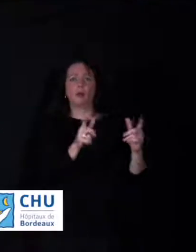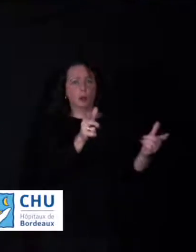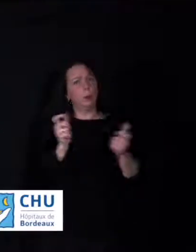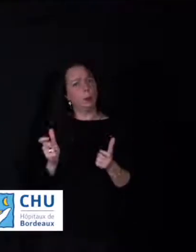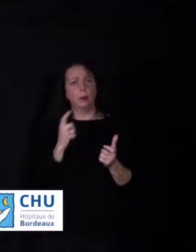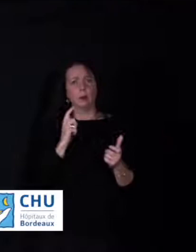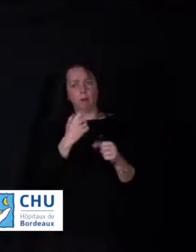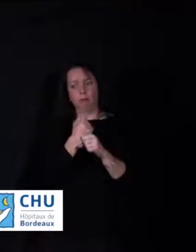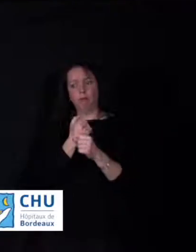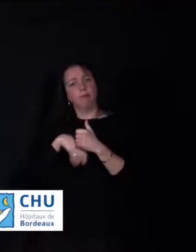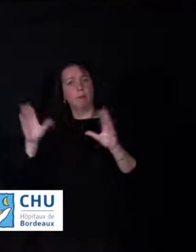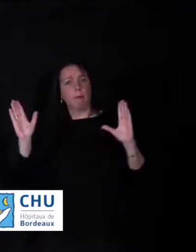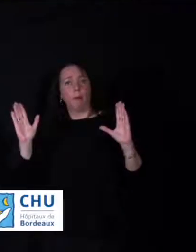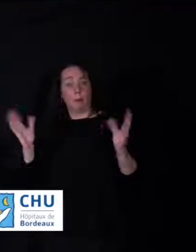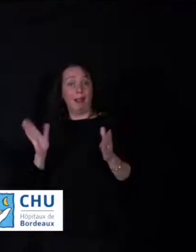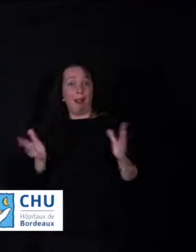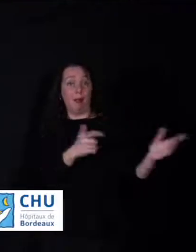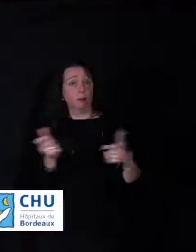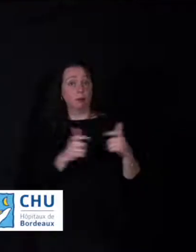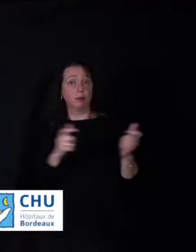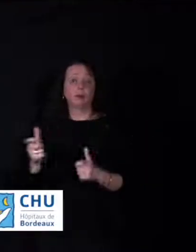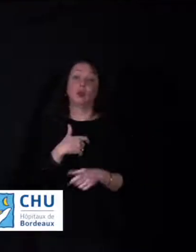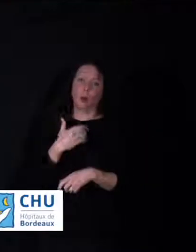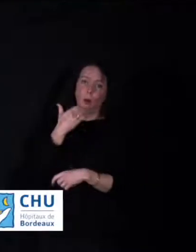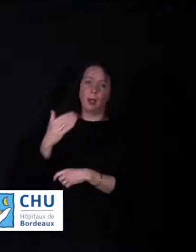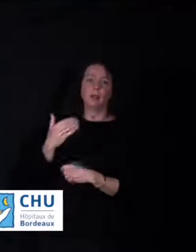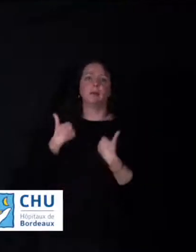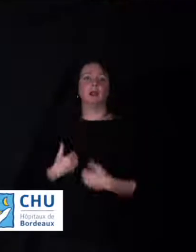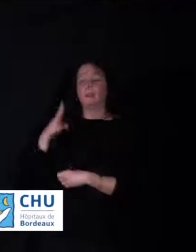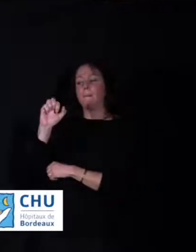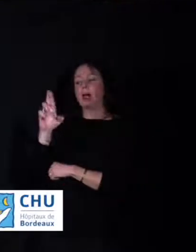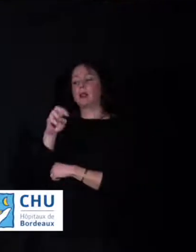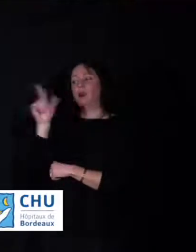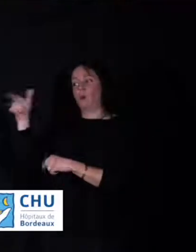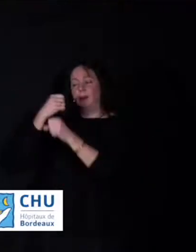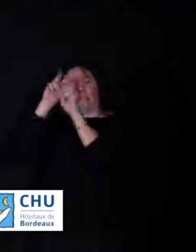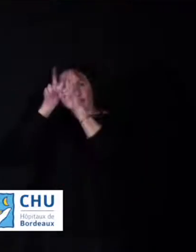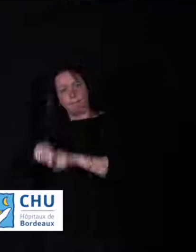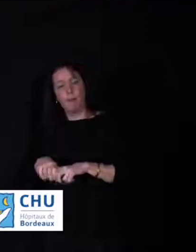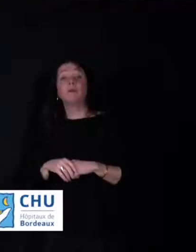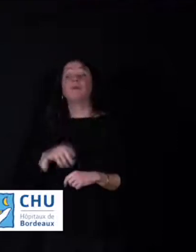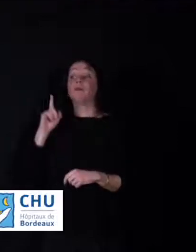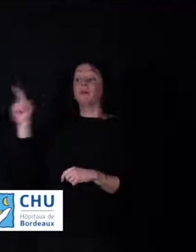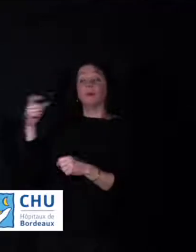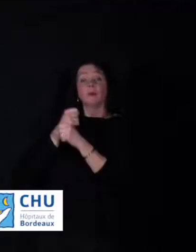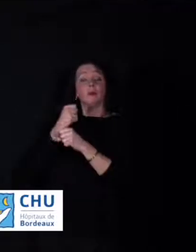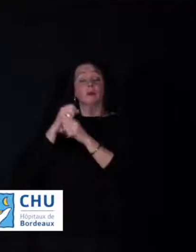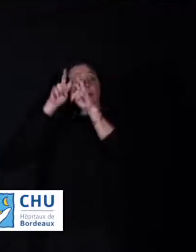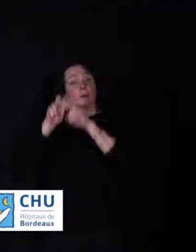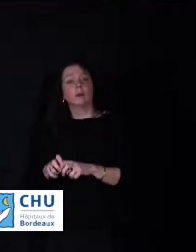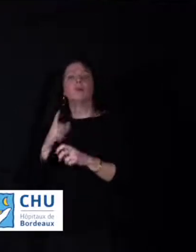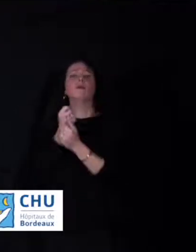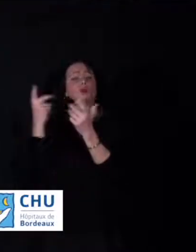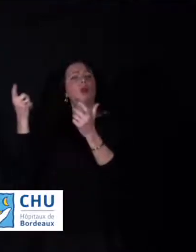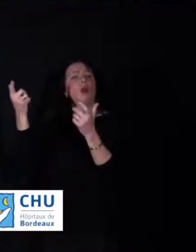un travail publié dans une revue internationale, et je remercie Laure Barthaud d'avoir mené ce travail. C'est un travail